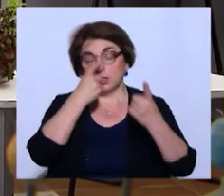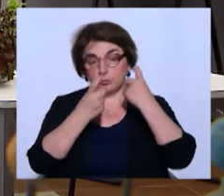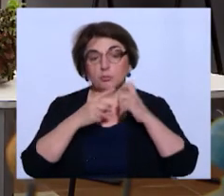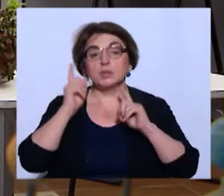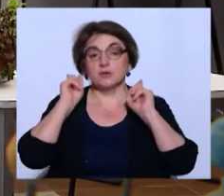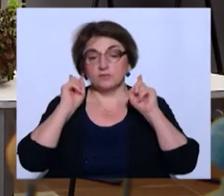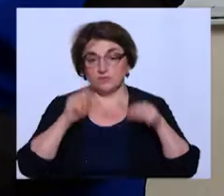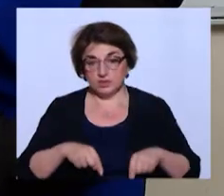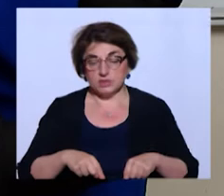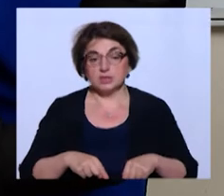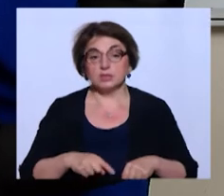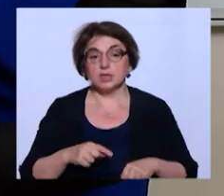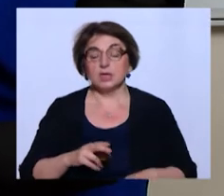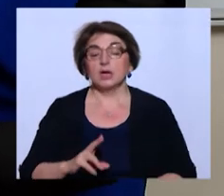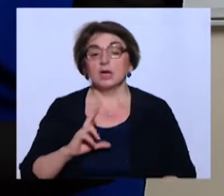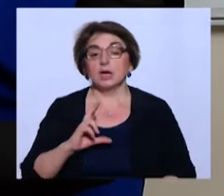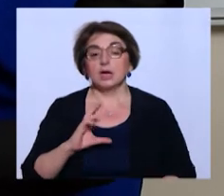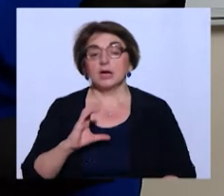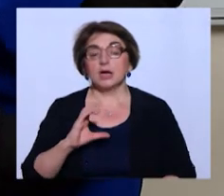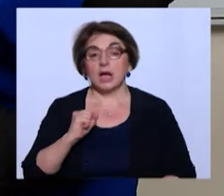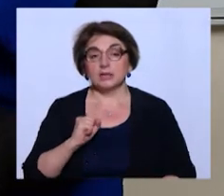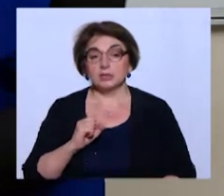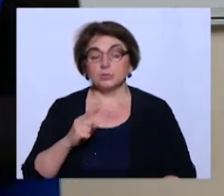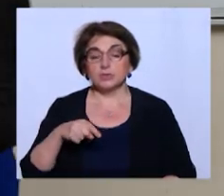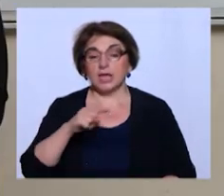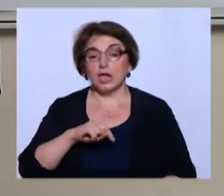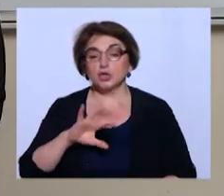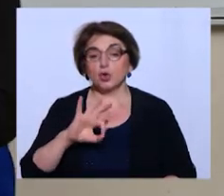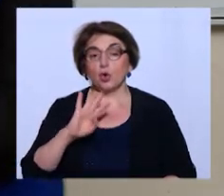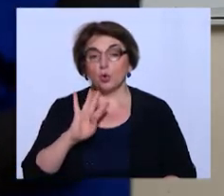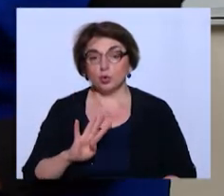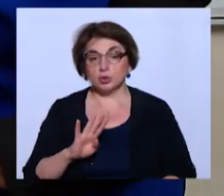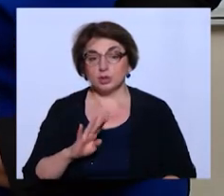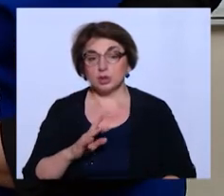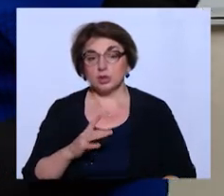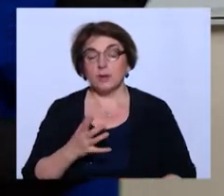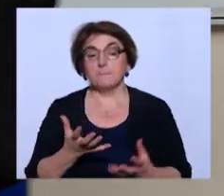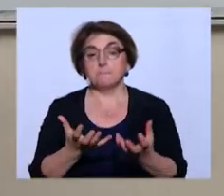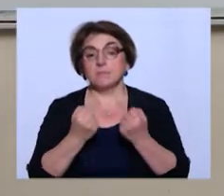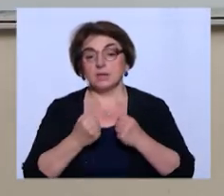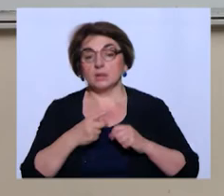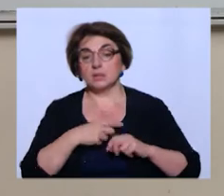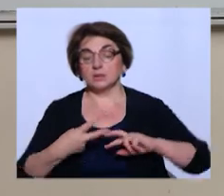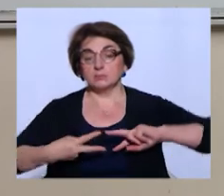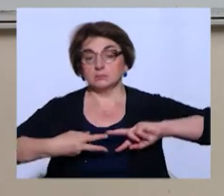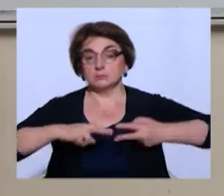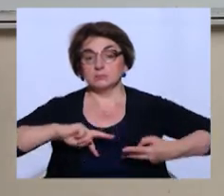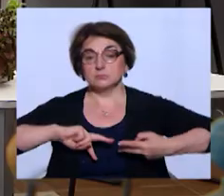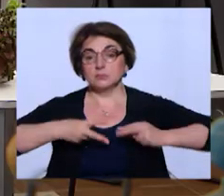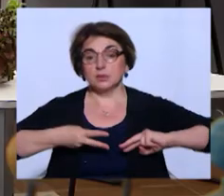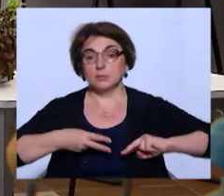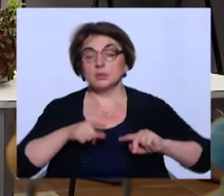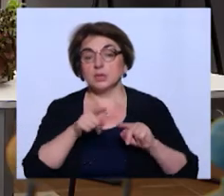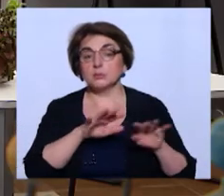წარმოდგენა მარილებზე, კალციუმის სულფატი. ჰაშორი CO3 მიიღება მიმოცვლის რეაქციის ტიპია და